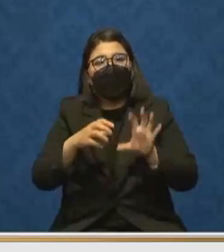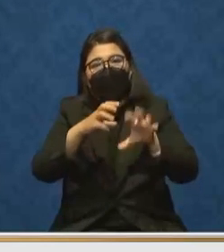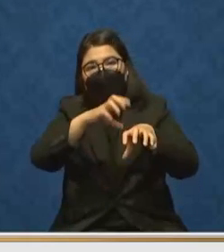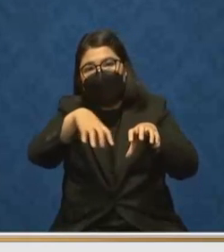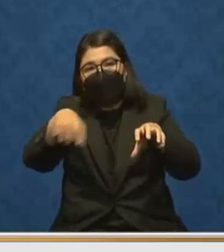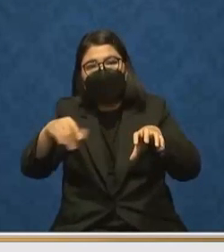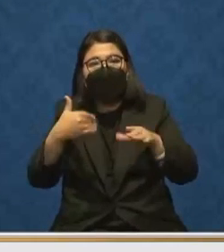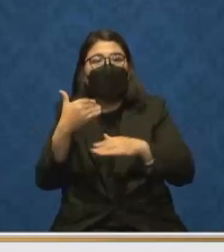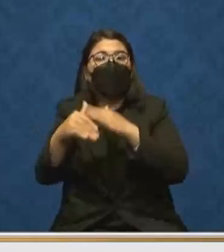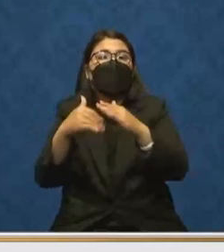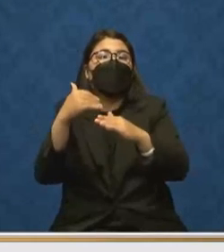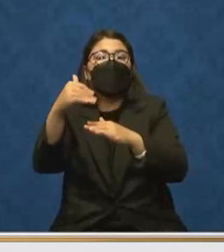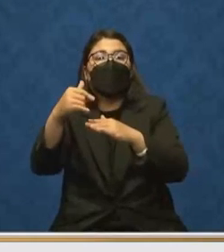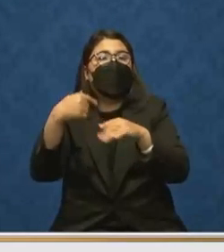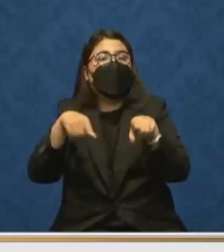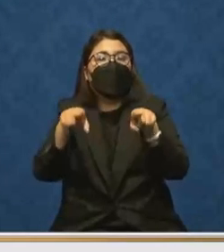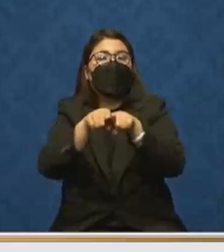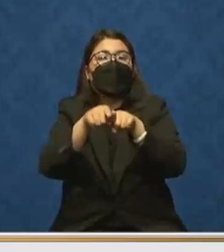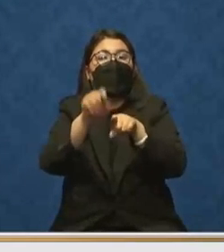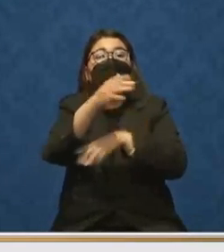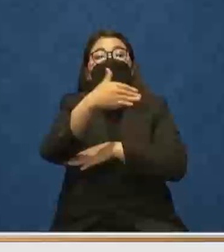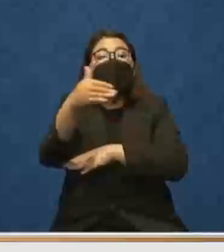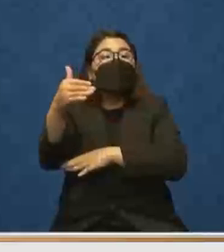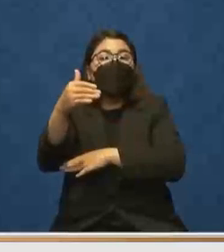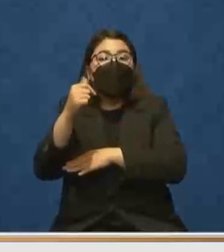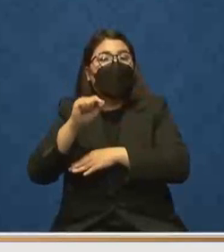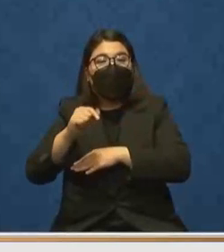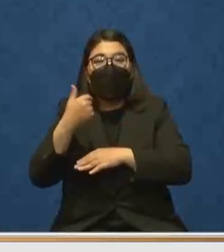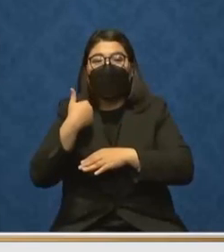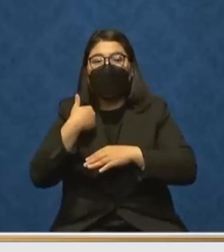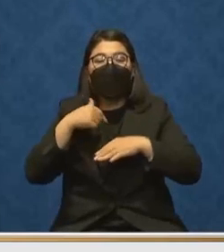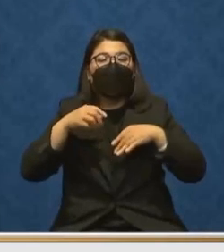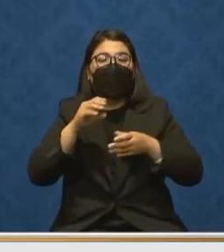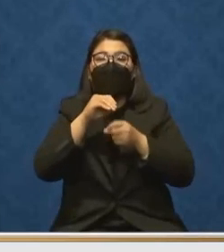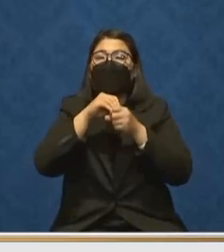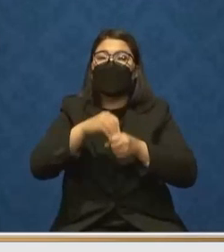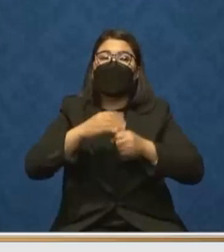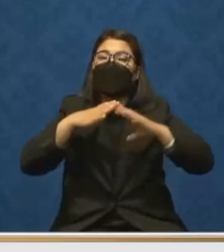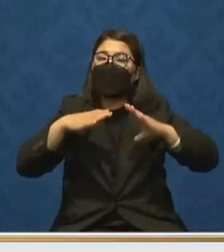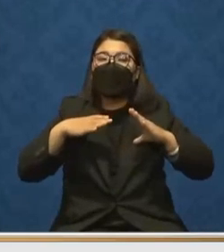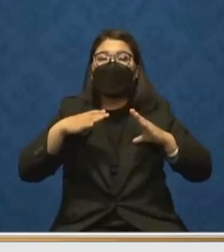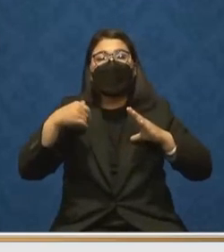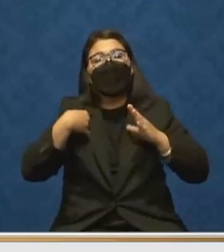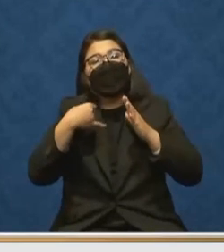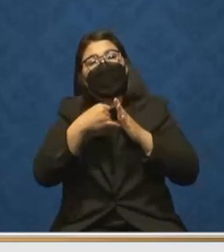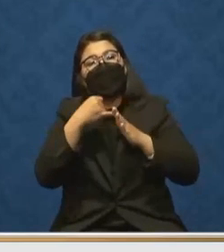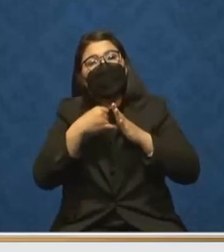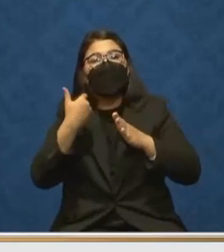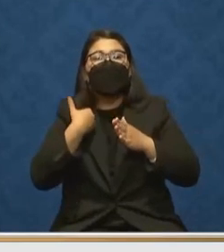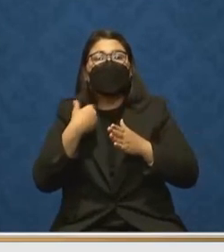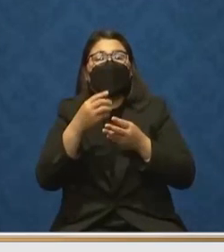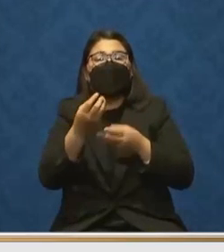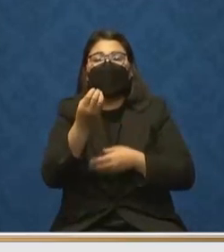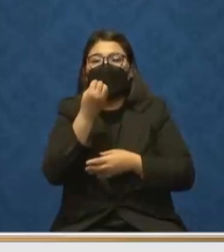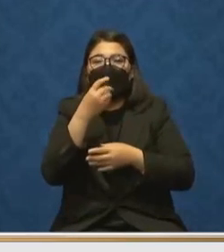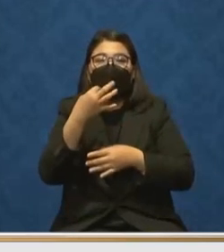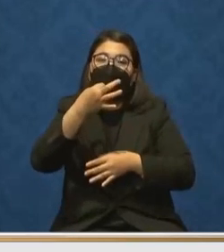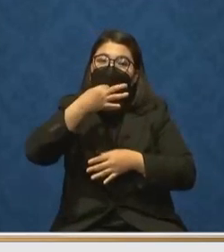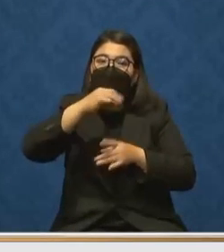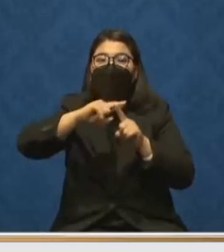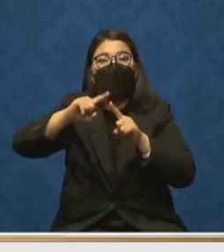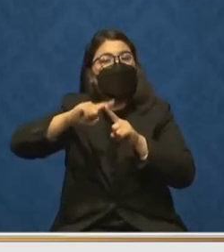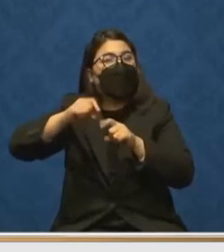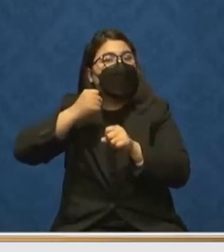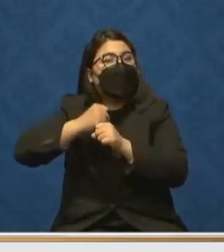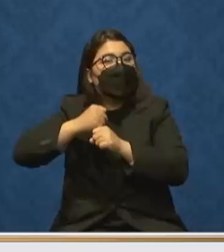ความทันสมัยระดับนานาชาติเหมาะกับการอยู่อาศัยอย่างสะดวกปลอดภัยสามารถประกอบกิจการได้อย่างมีคุณภาพและยกระดับคุณภาพ